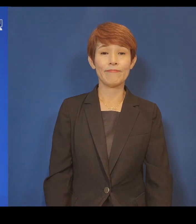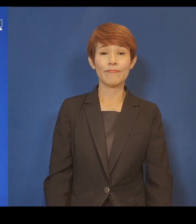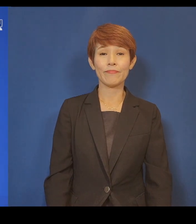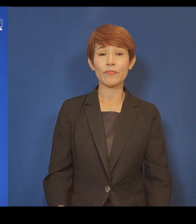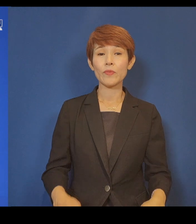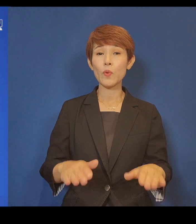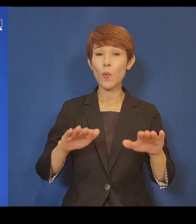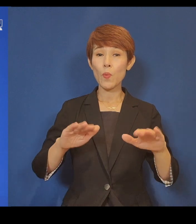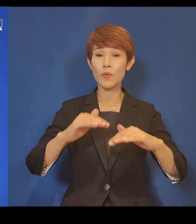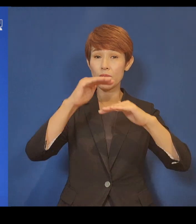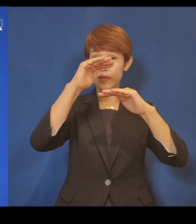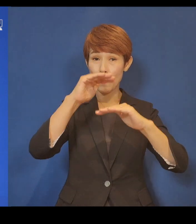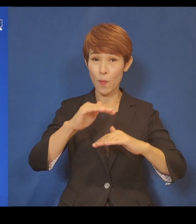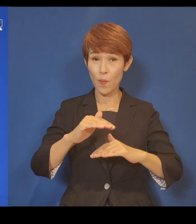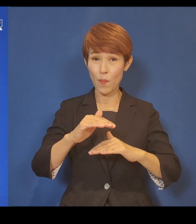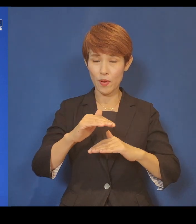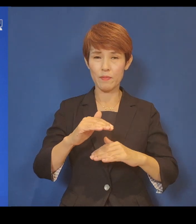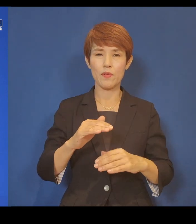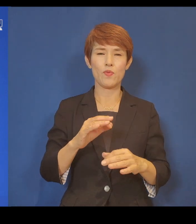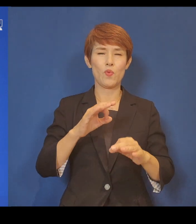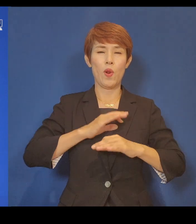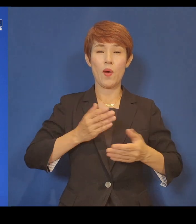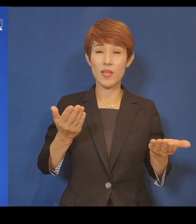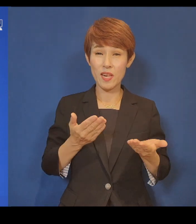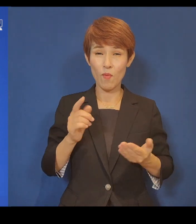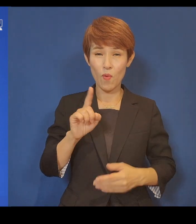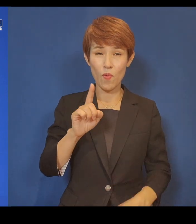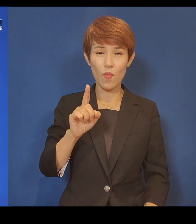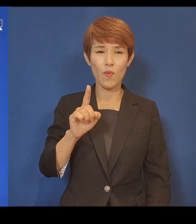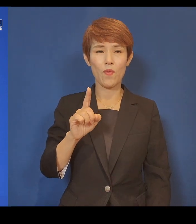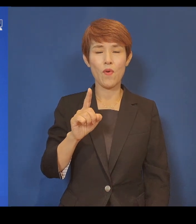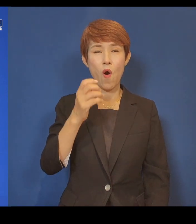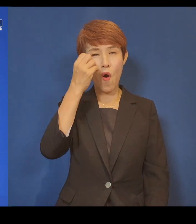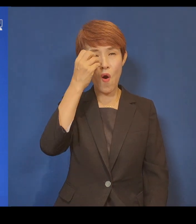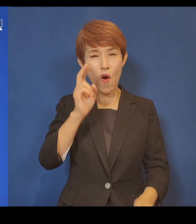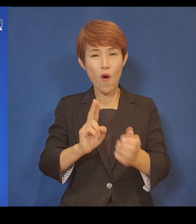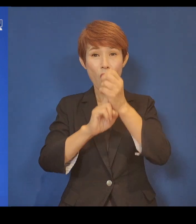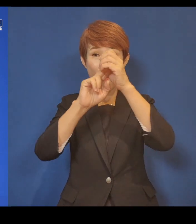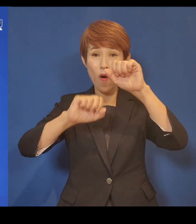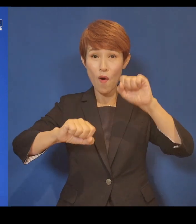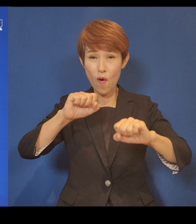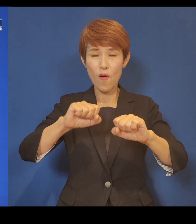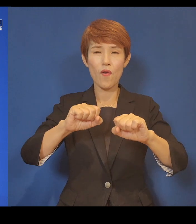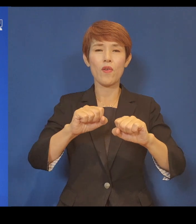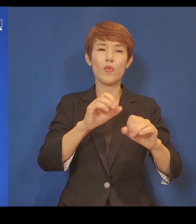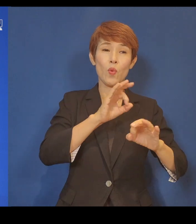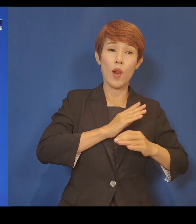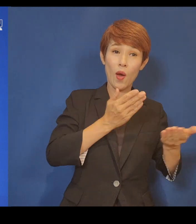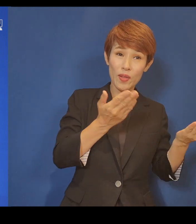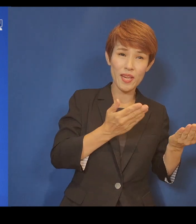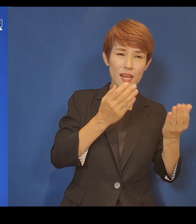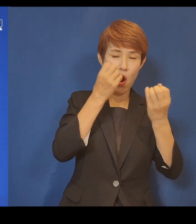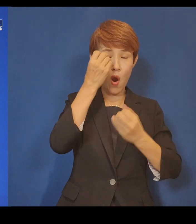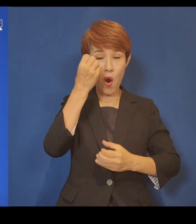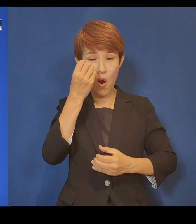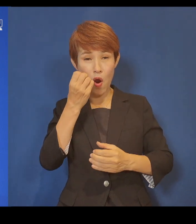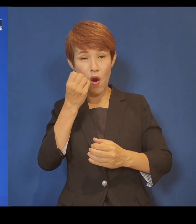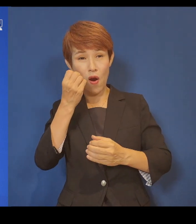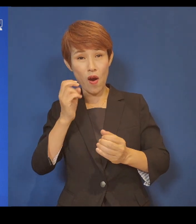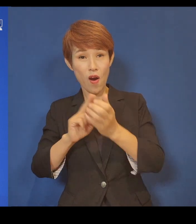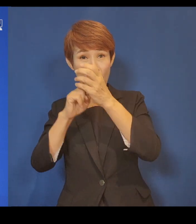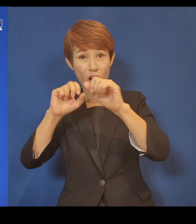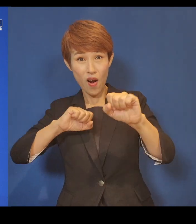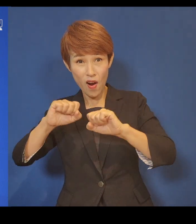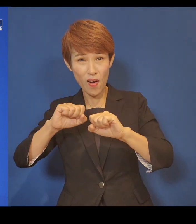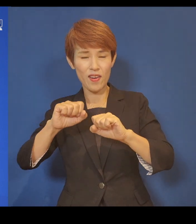오늘 본문의 놀라운 일들, 139편의 기이한 일들, 같은 말입니다.